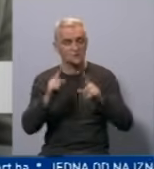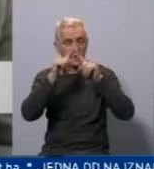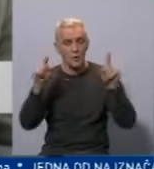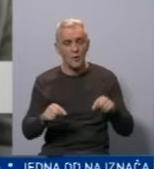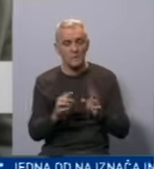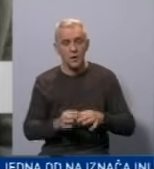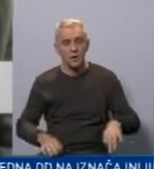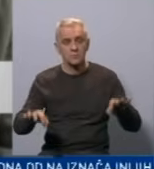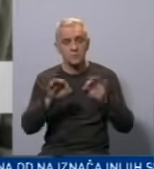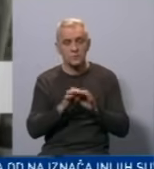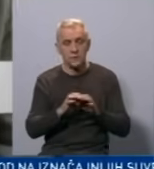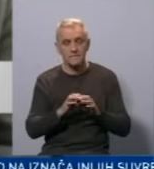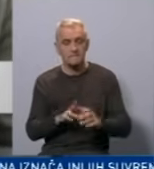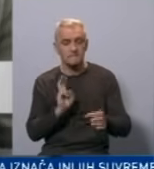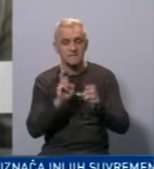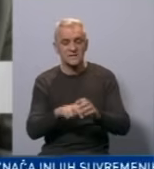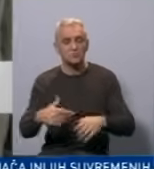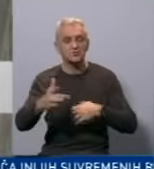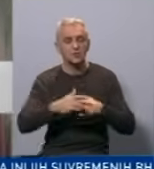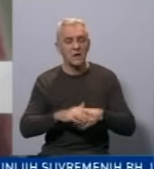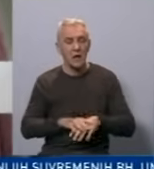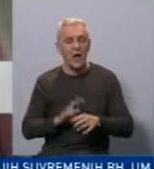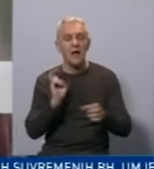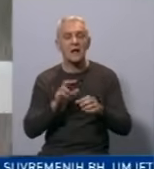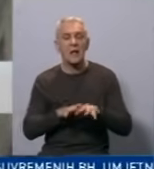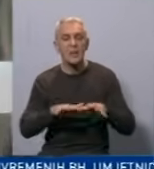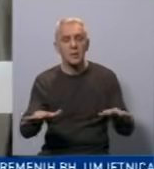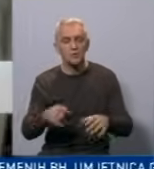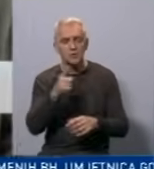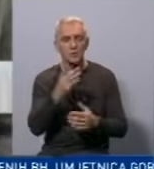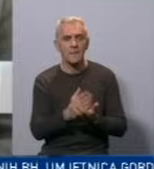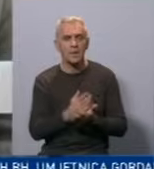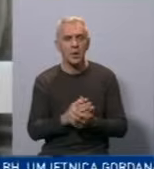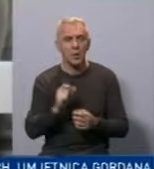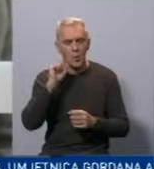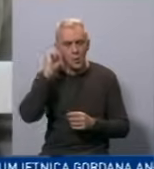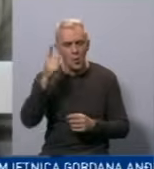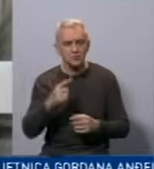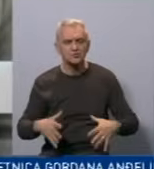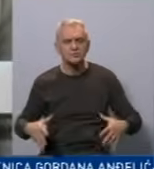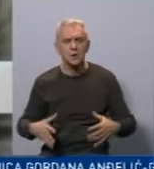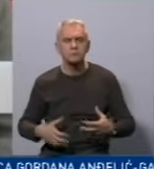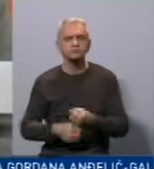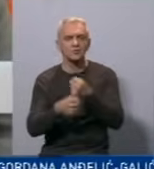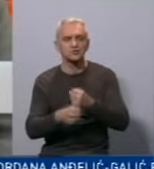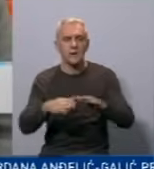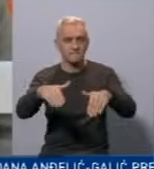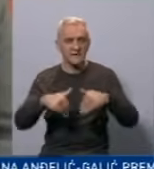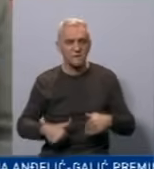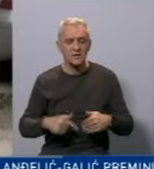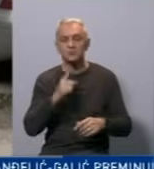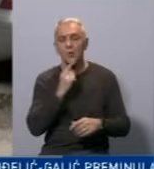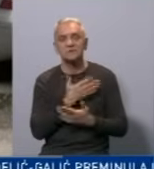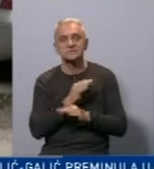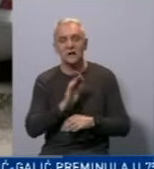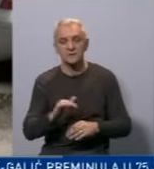projekta integralnim pristupom ka socijalnoj inkluziji, što je bilo i logično da podrži se prihvatilište koje je za